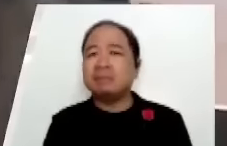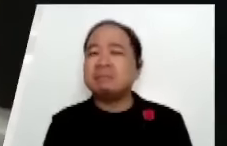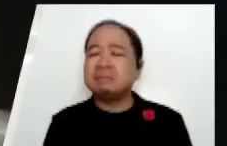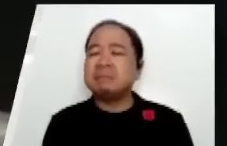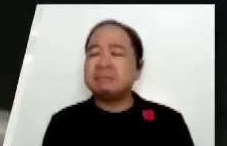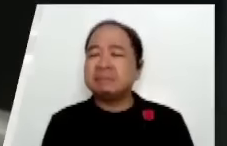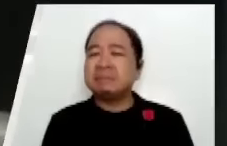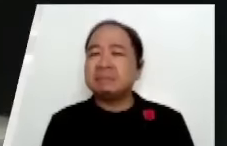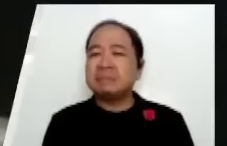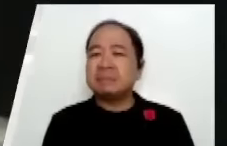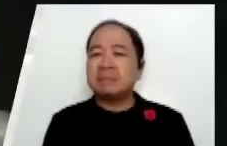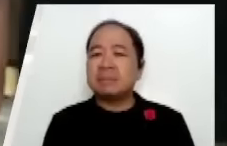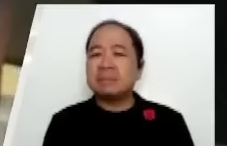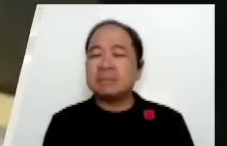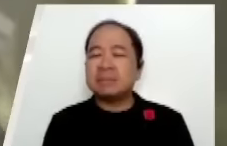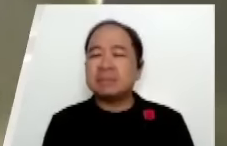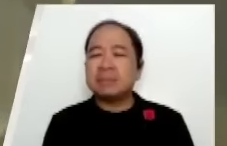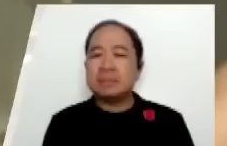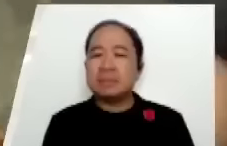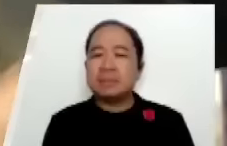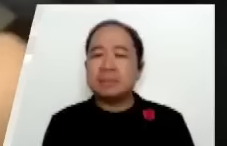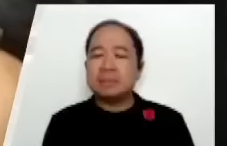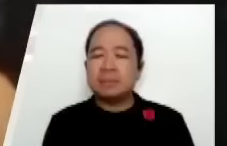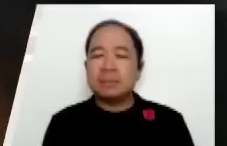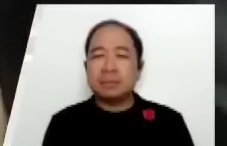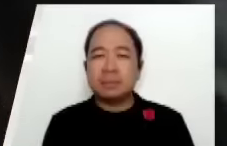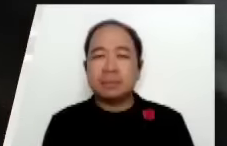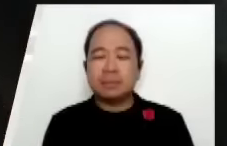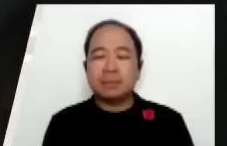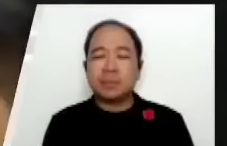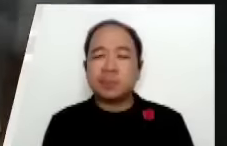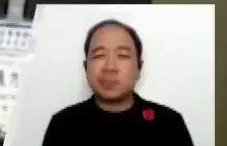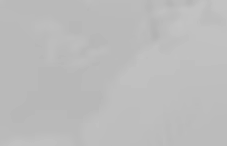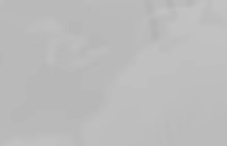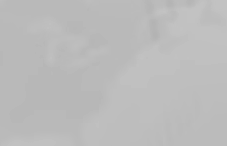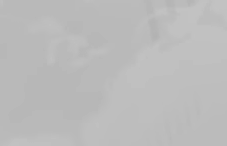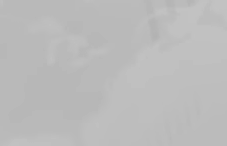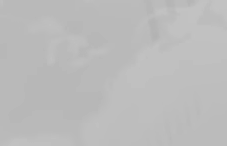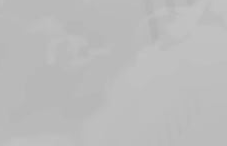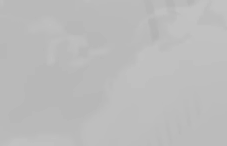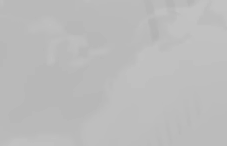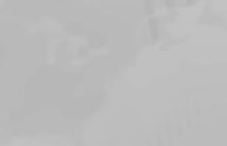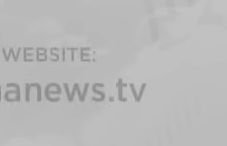News, Mark Salazar, nakatutok 24 oras.